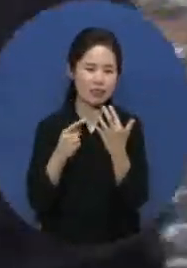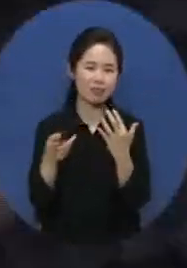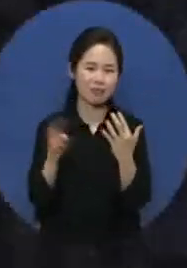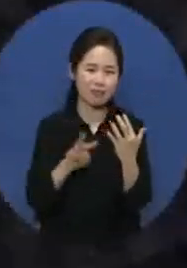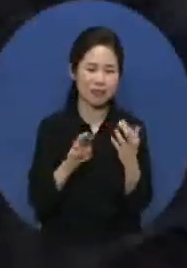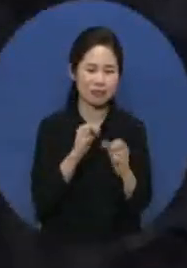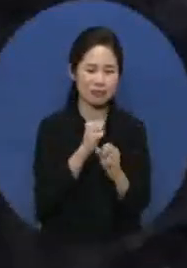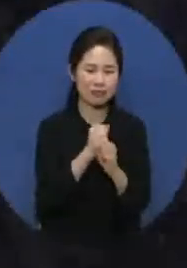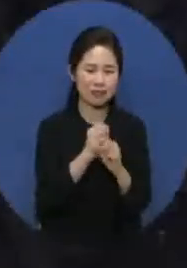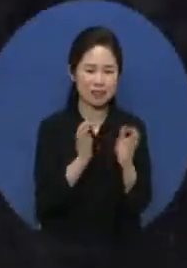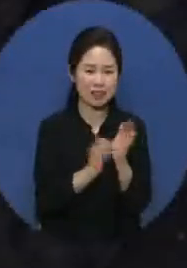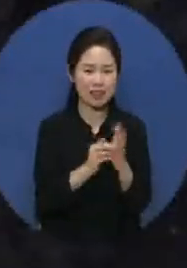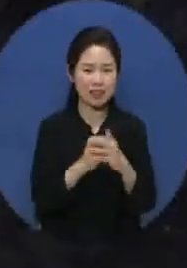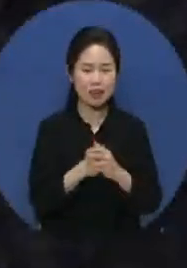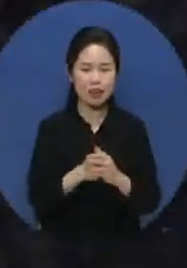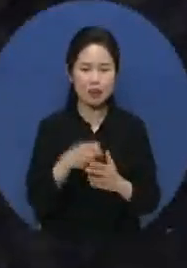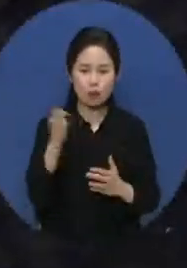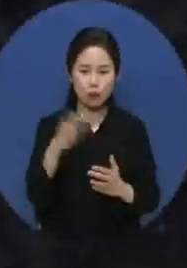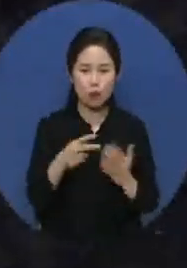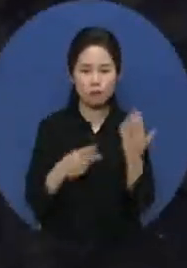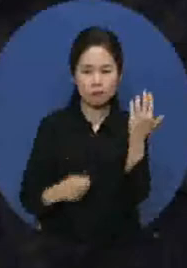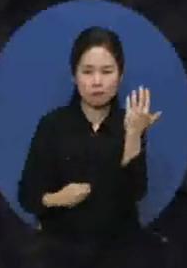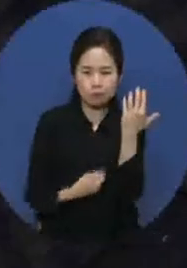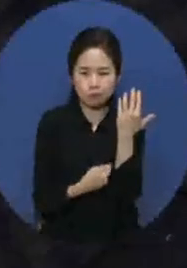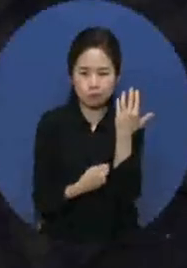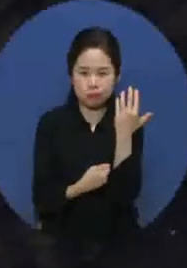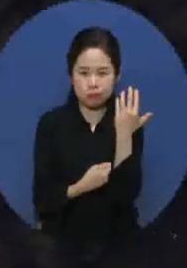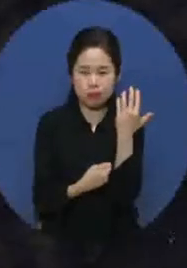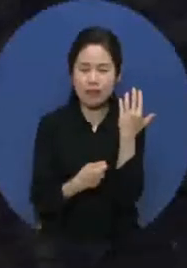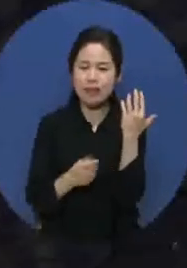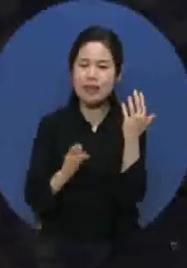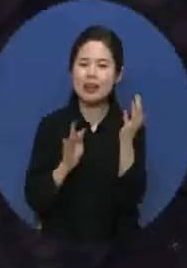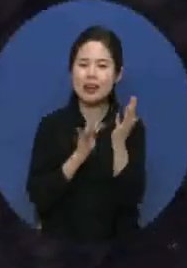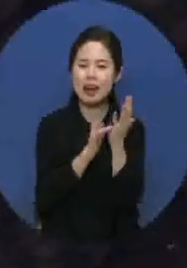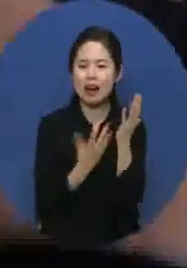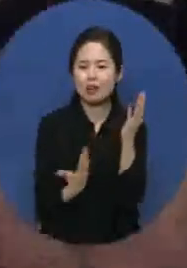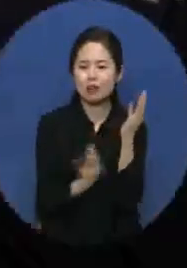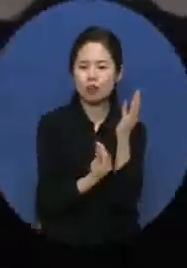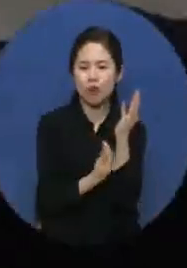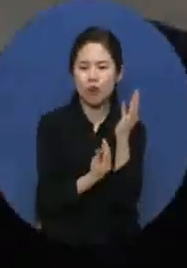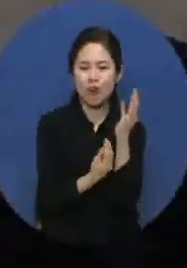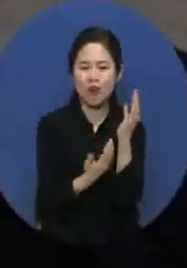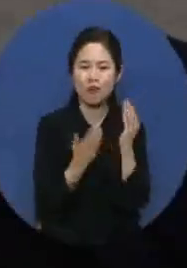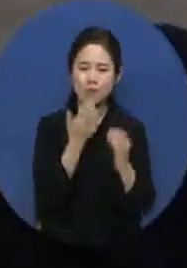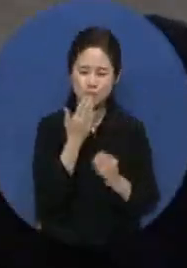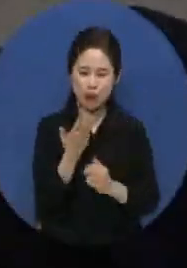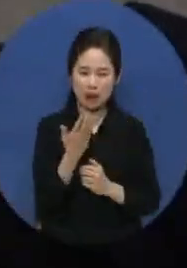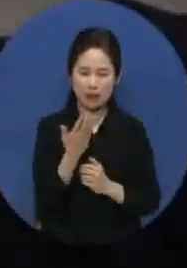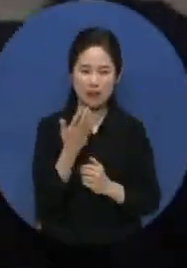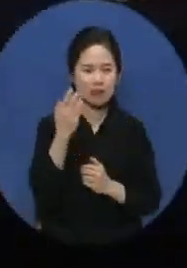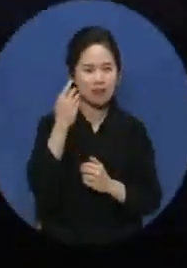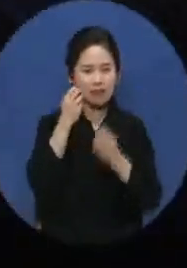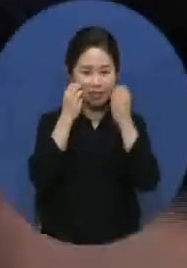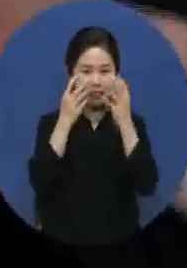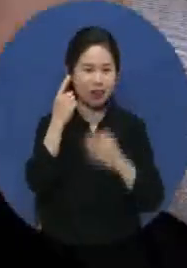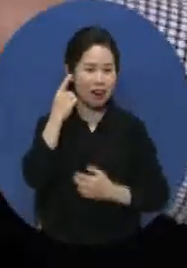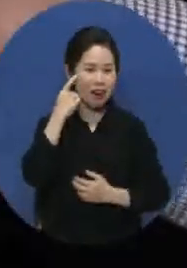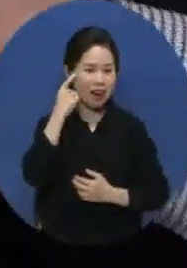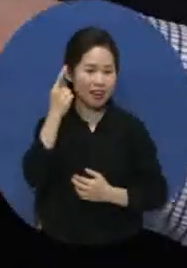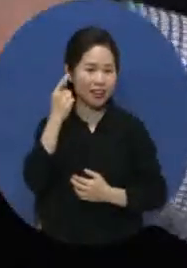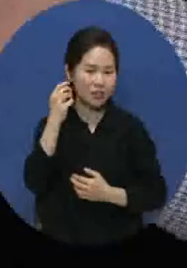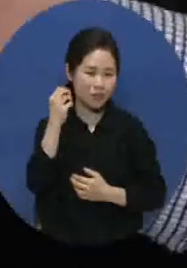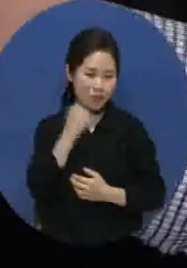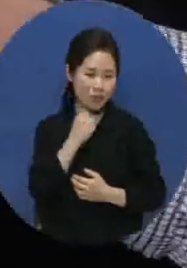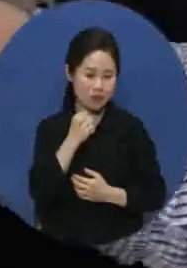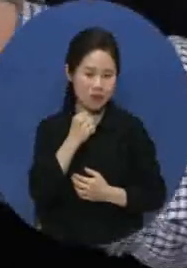수 없었던 거치식 충전 방식을 도입하는 등 새로운 아이디어로 만두로 전자의수만의